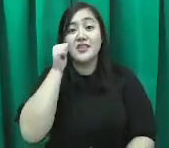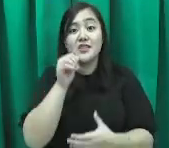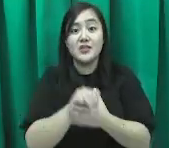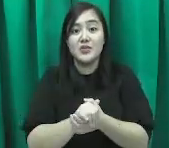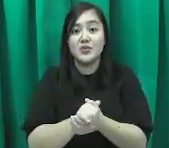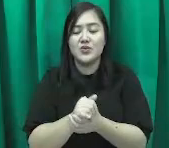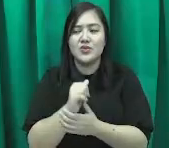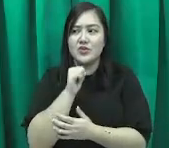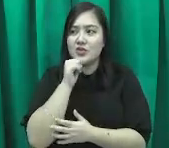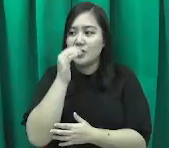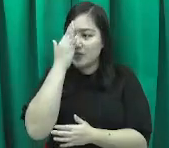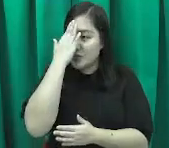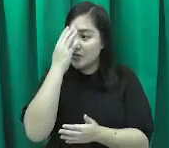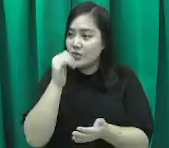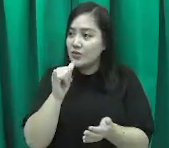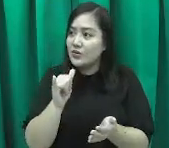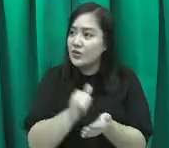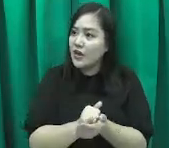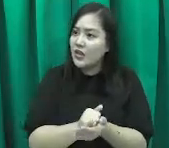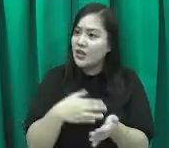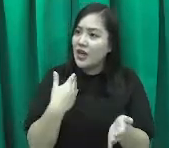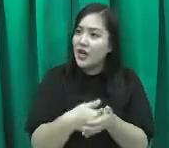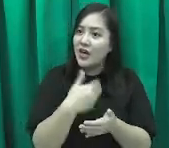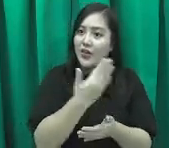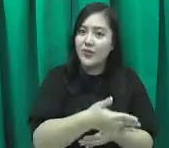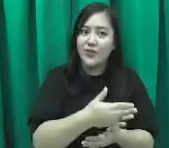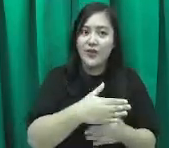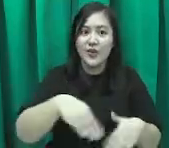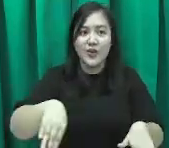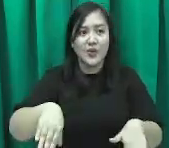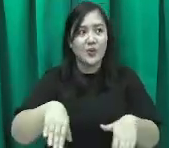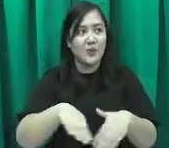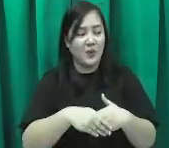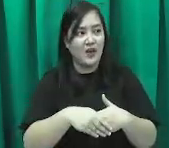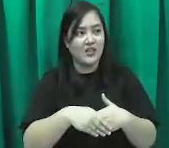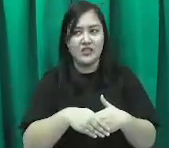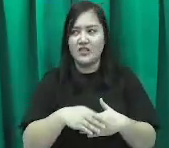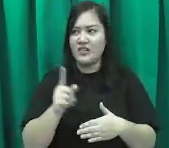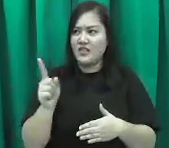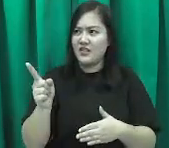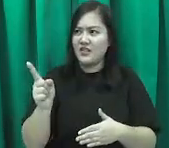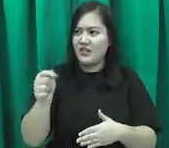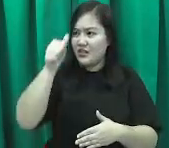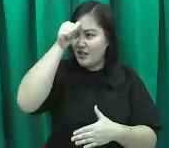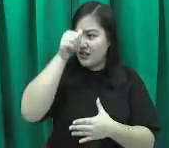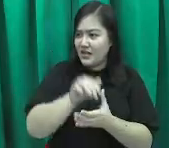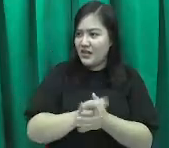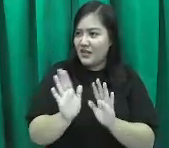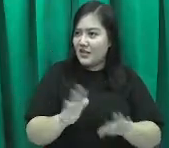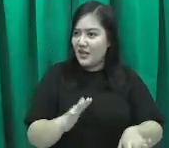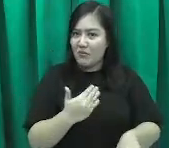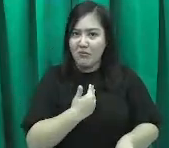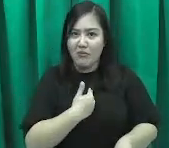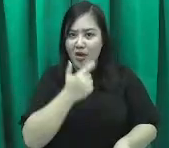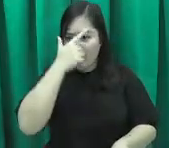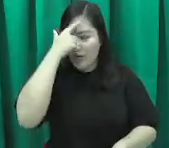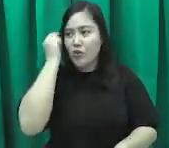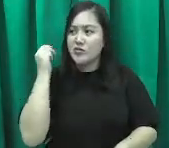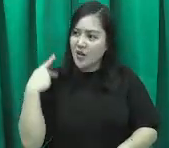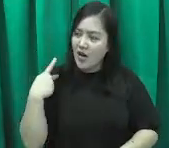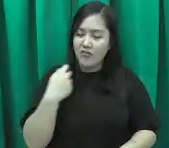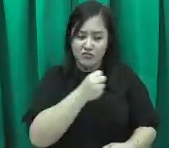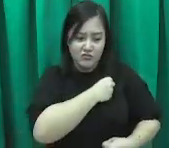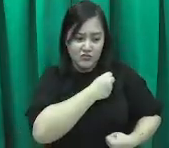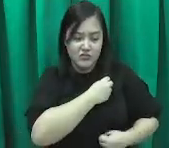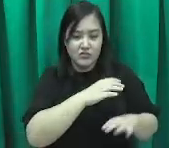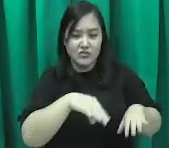lugar. Oo, babay na. Tsaka muna, babalikan kita after six months. Ganito pala to. Oo. Kaya pag hindi mo nailatag ng maayos yan,